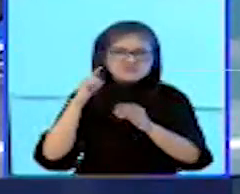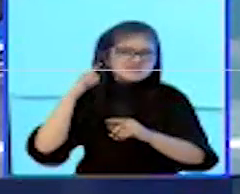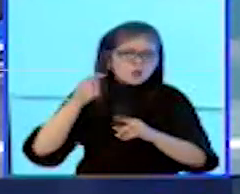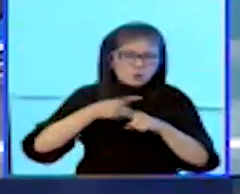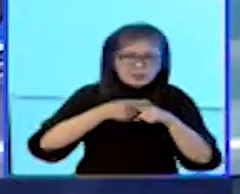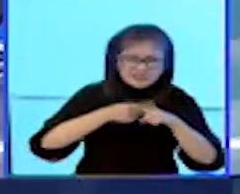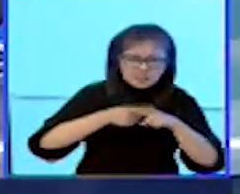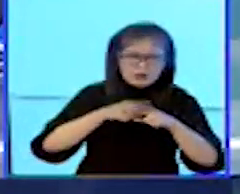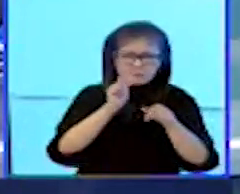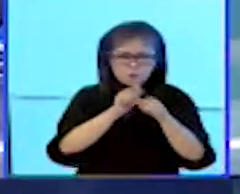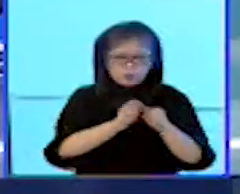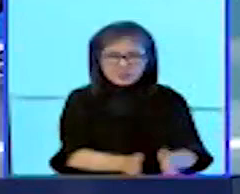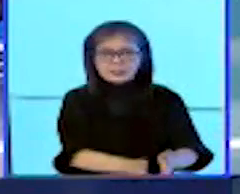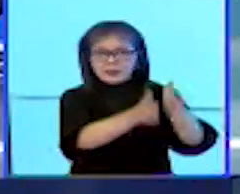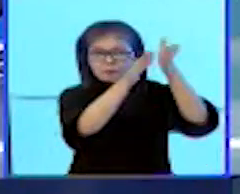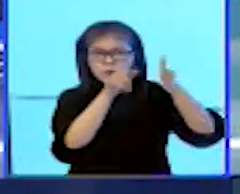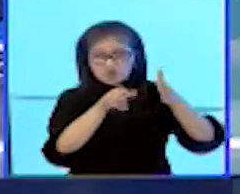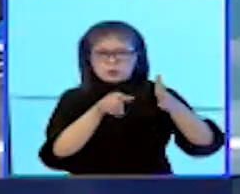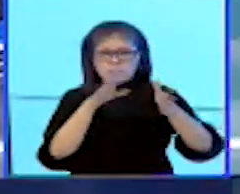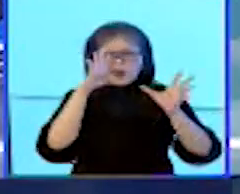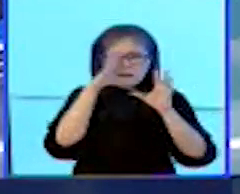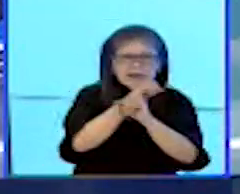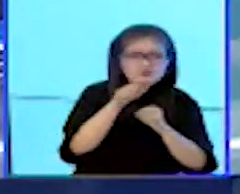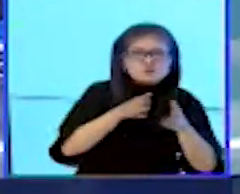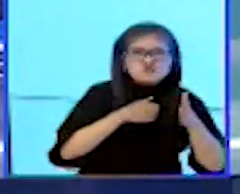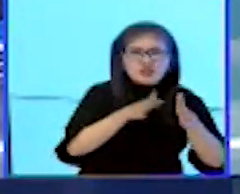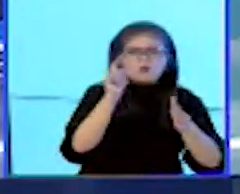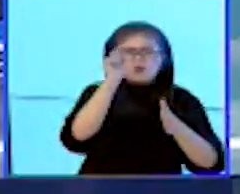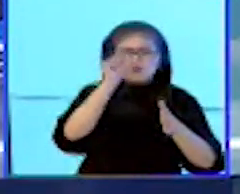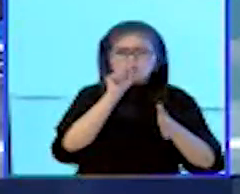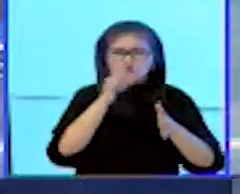tembok mengklaim jalan umum berada di area pekarangan miliknya.